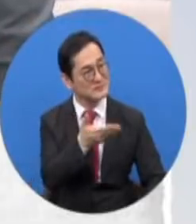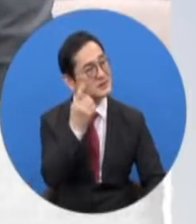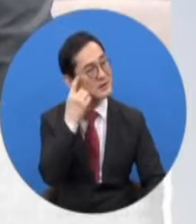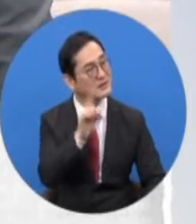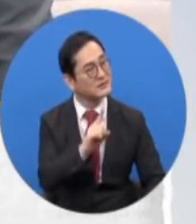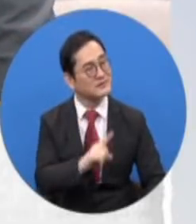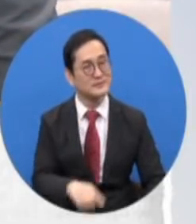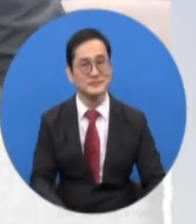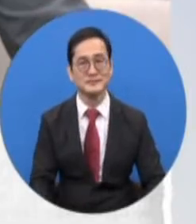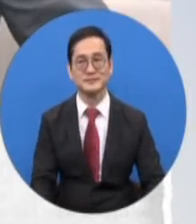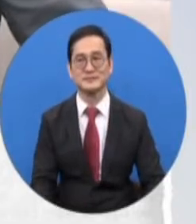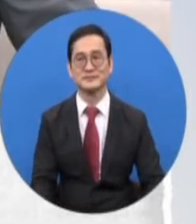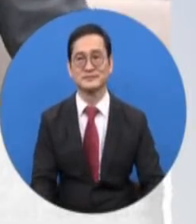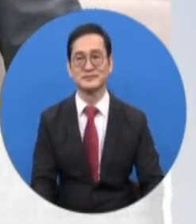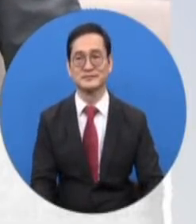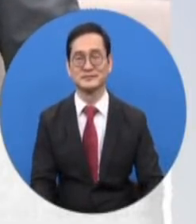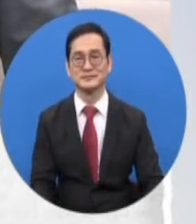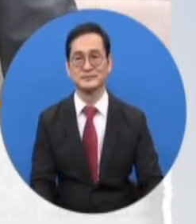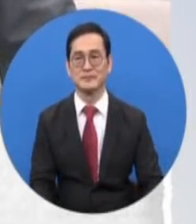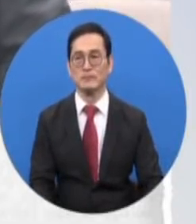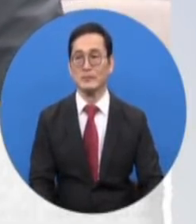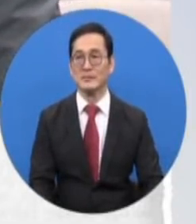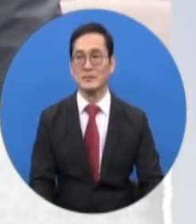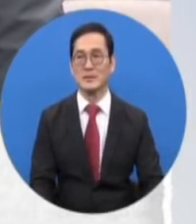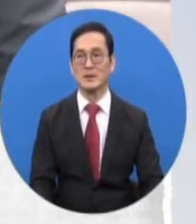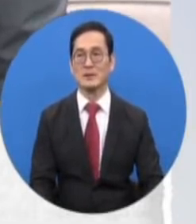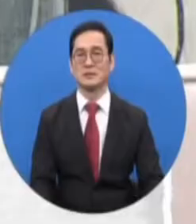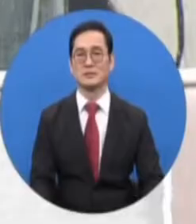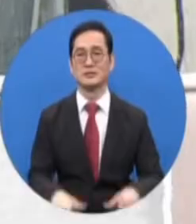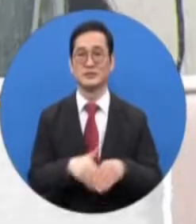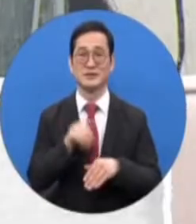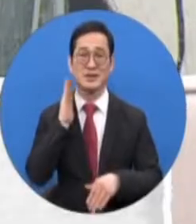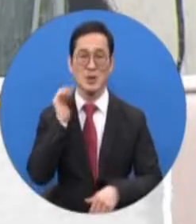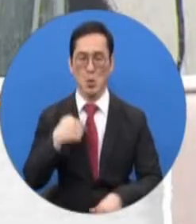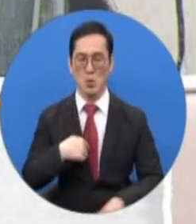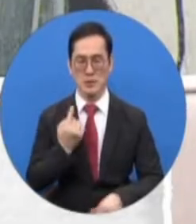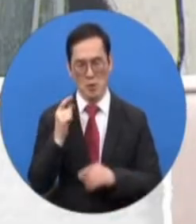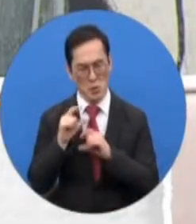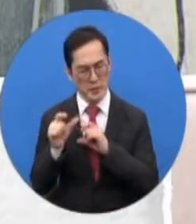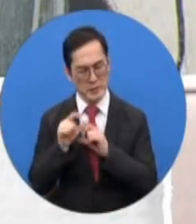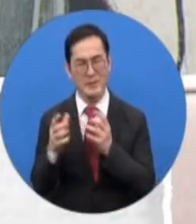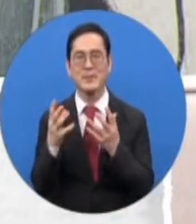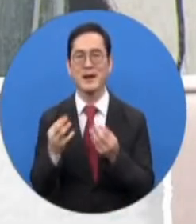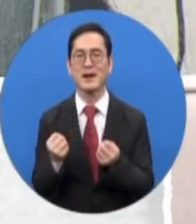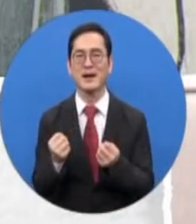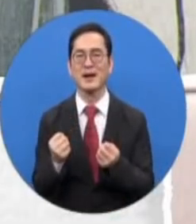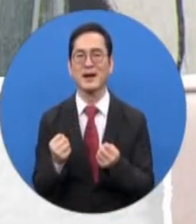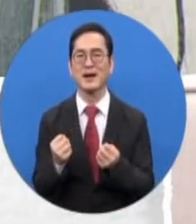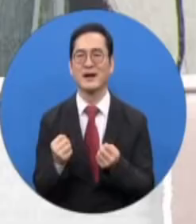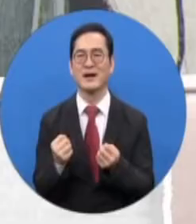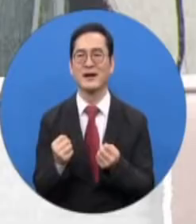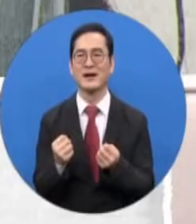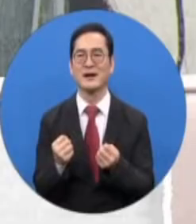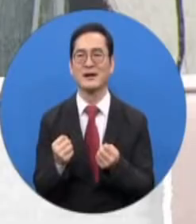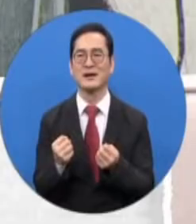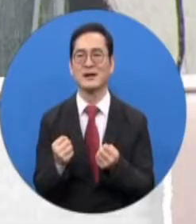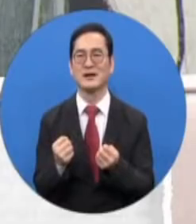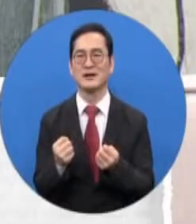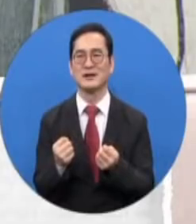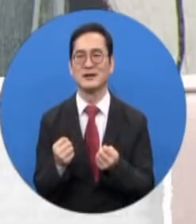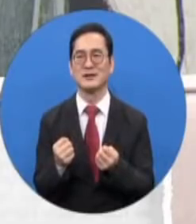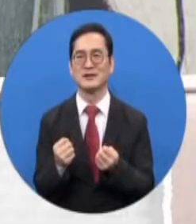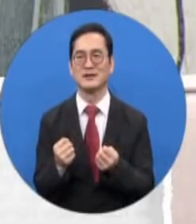어떻게 생각하십니까? 문재인 대통령께서는 굉장히 고뇌를 하시는 분이세요. 그러니까 예. 혼자 많은 생각의 정리도 하시고 앞으로 어떻게